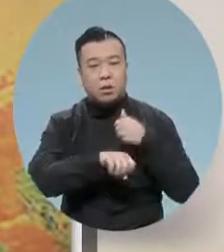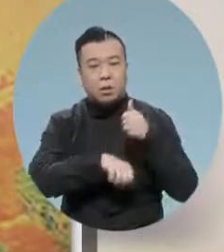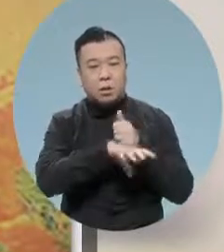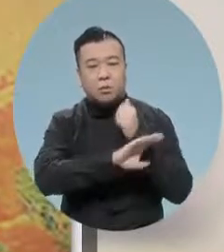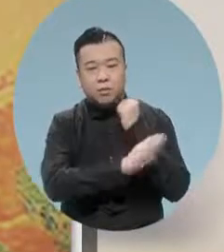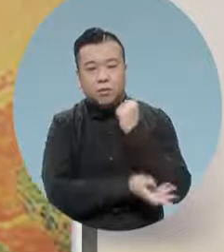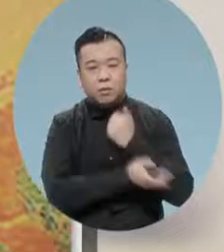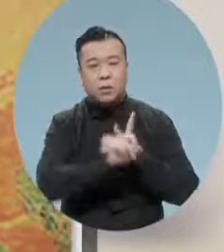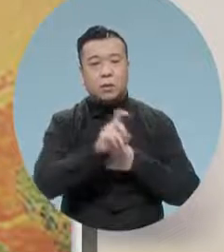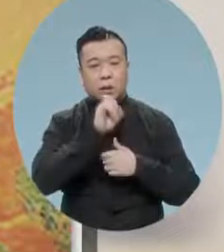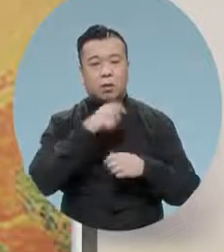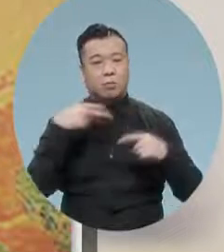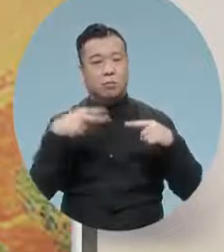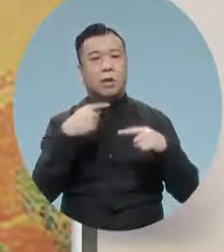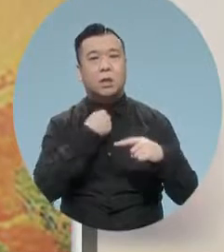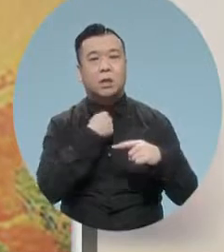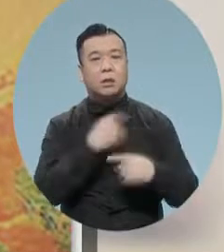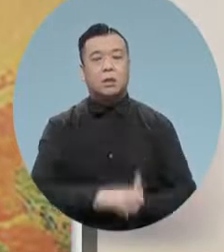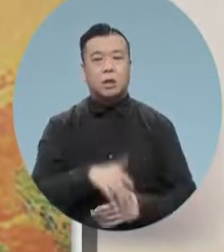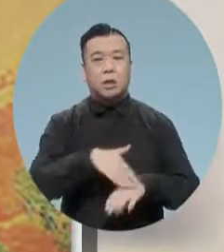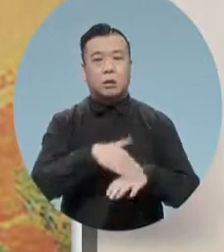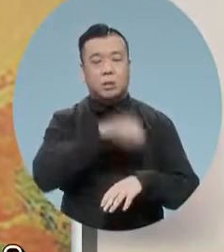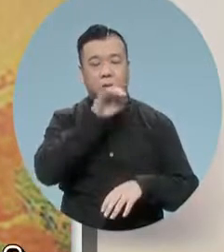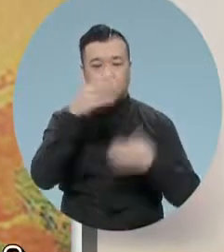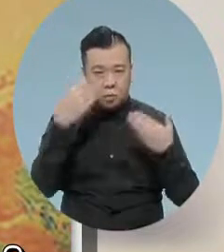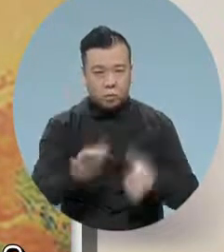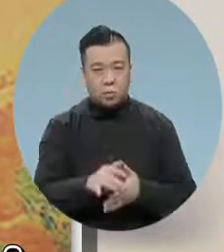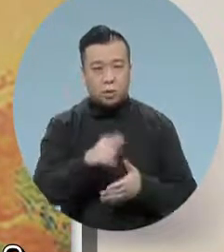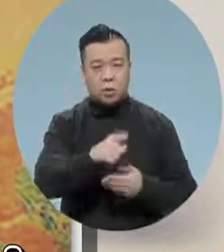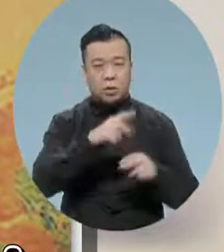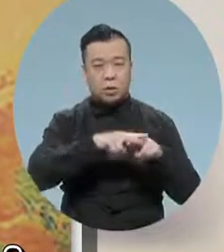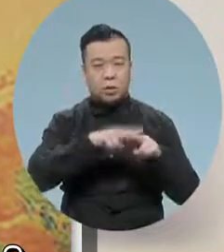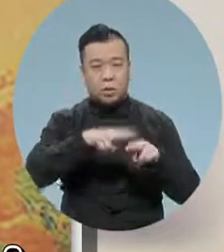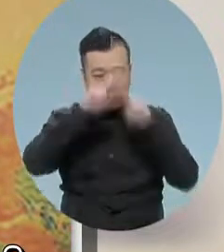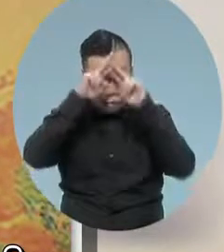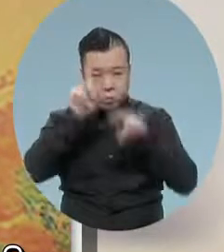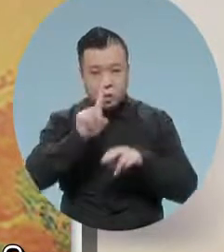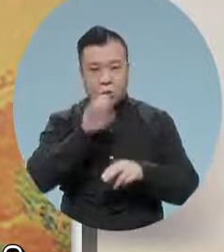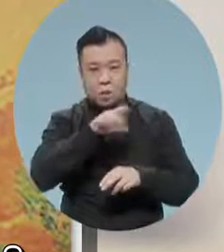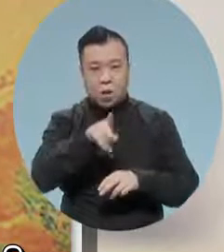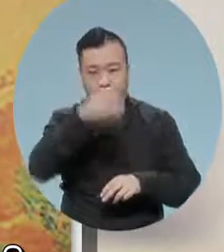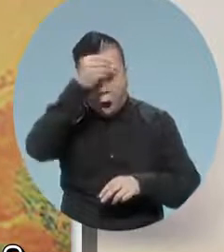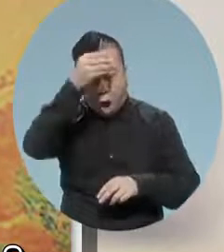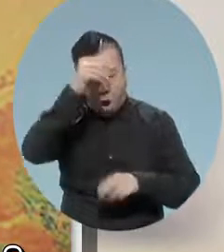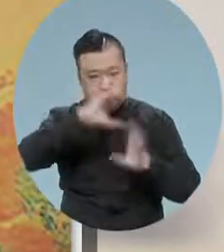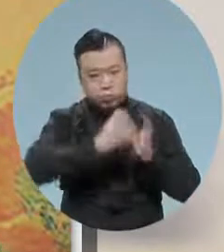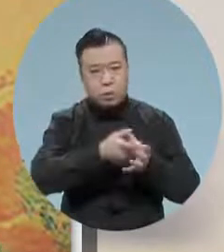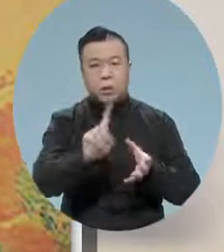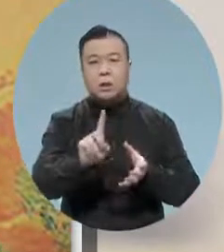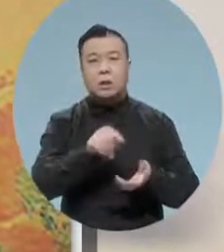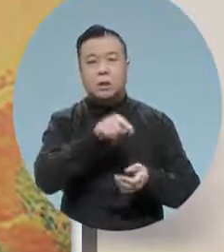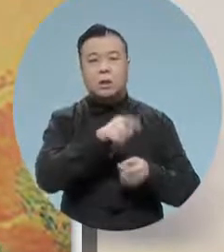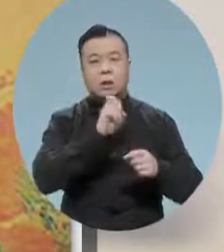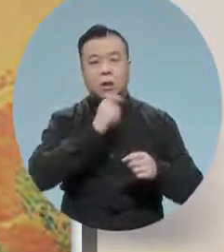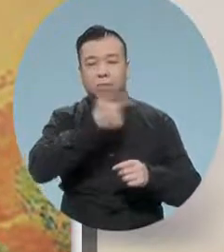就係因為我哋需要有一國兩制。咁正如頭先都提到咧，其實中國共產黨係一個點解話係一個學習型嘅政黨咧？即係除